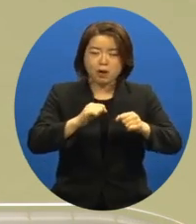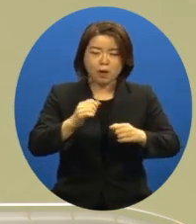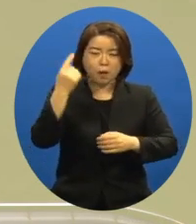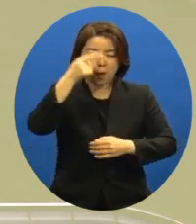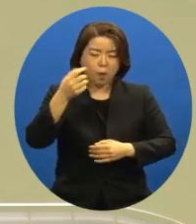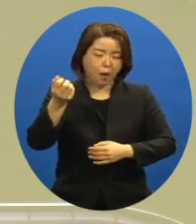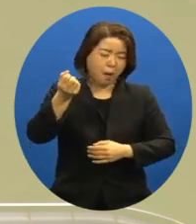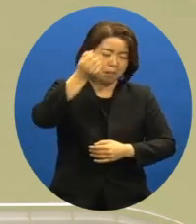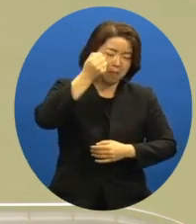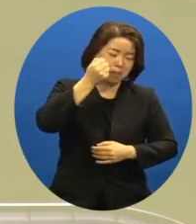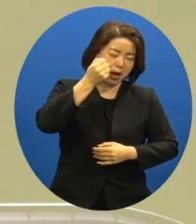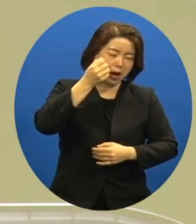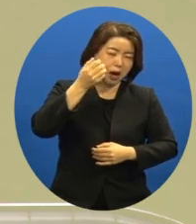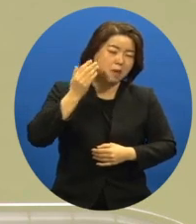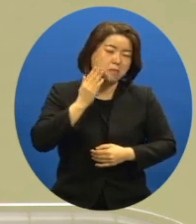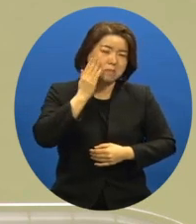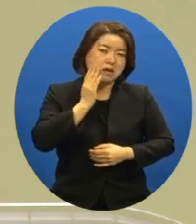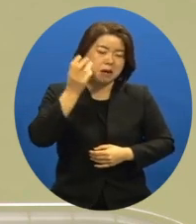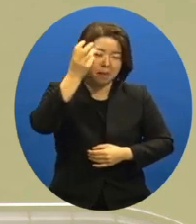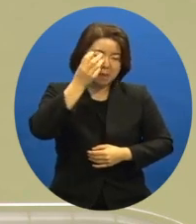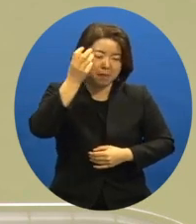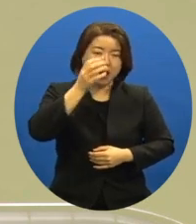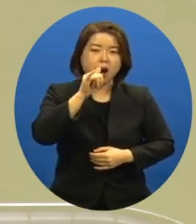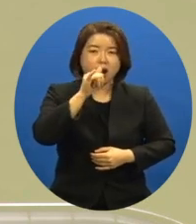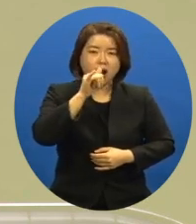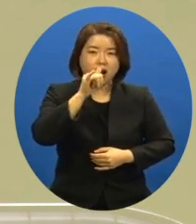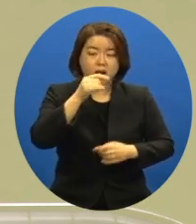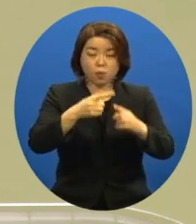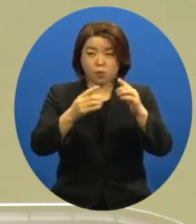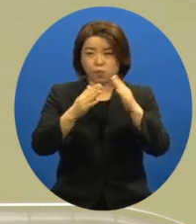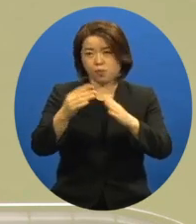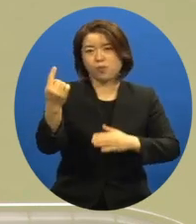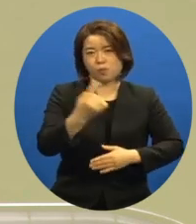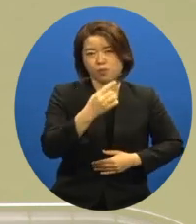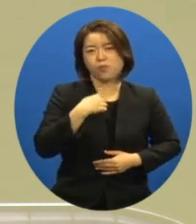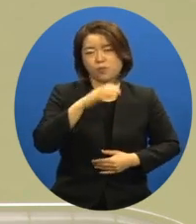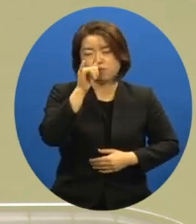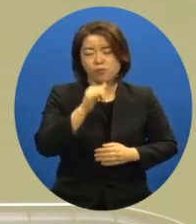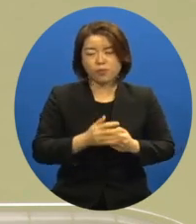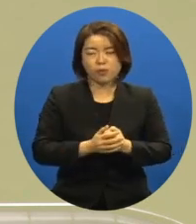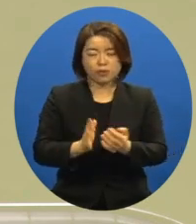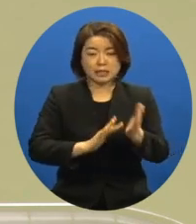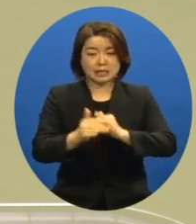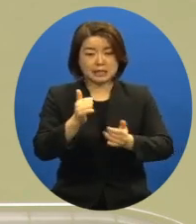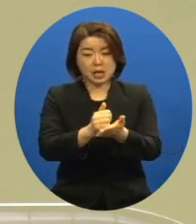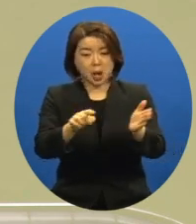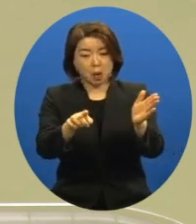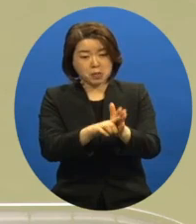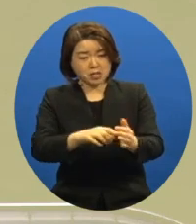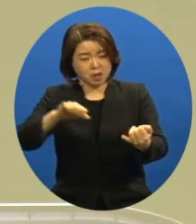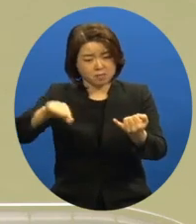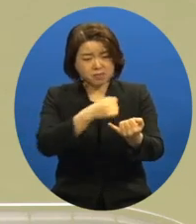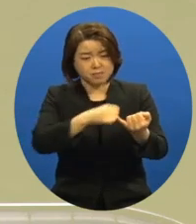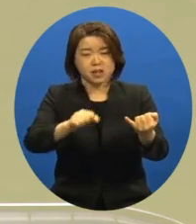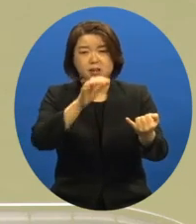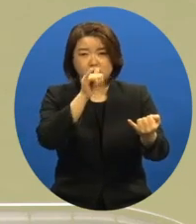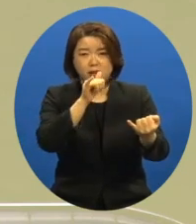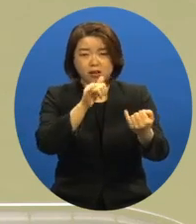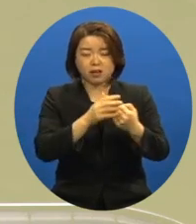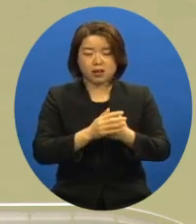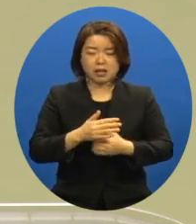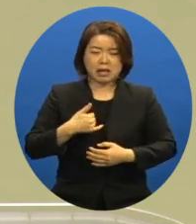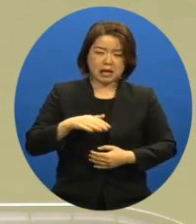멍이 들어서 교회를 나오신 적도 있었습니다. 예수 믿는다고 그렇게 매를 맞으시는 것, 어린